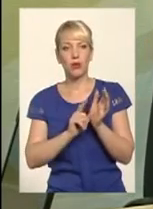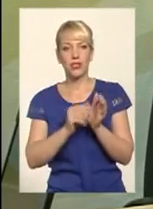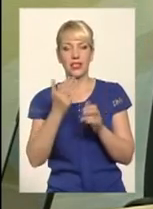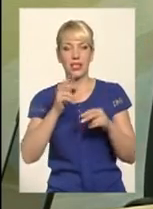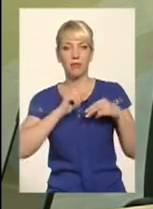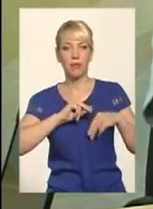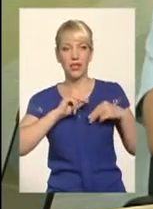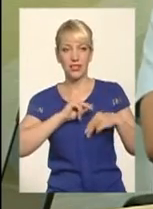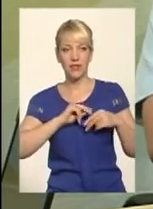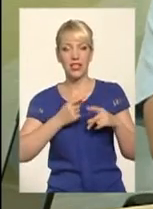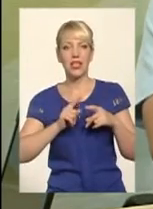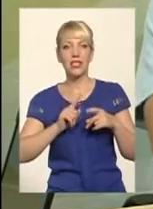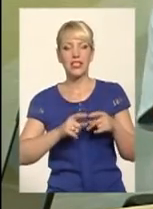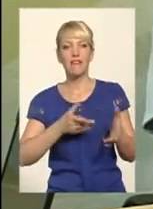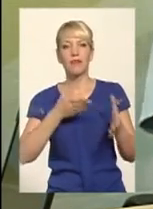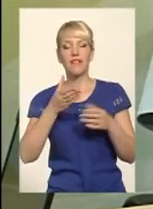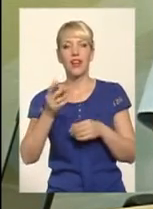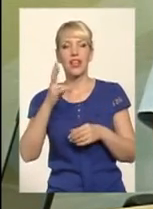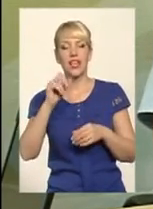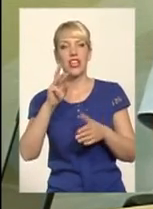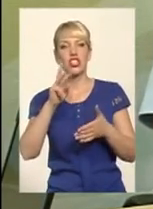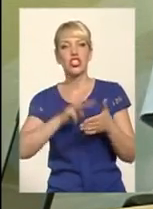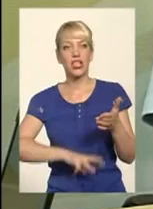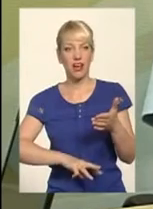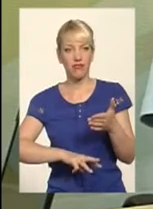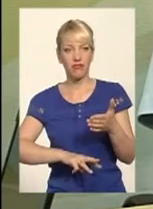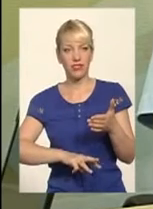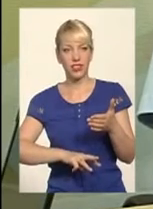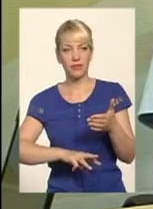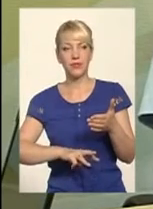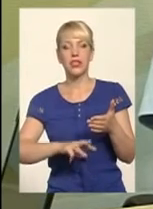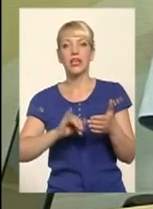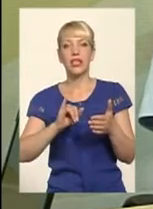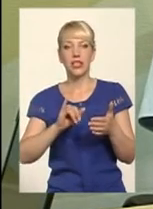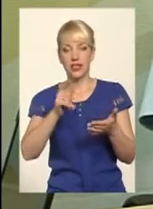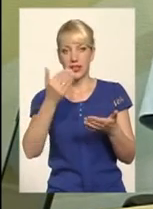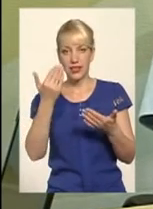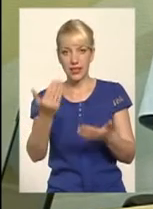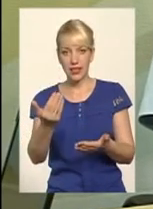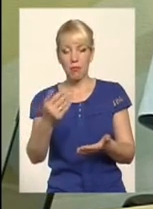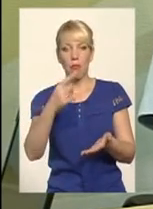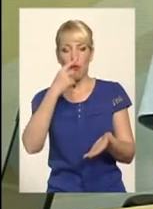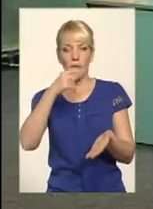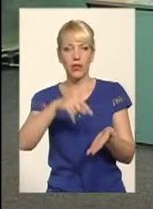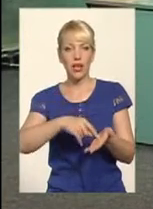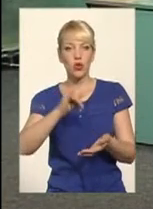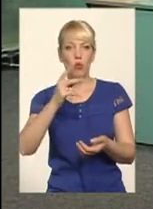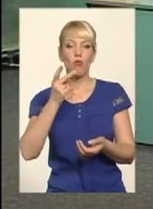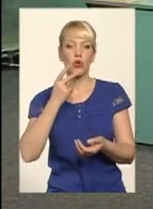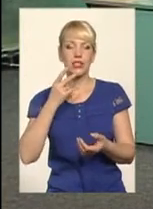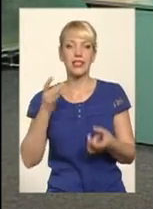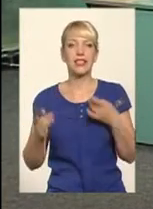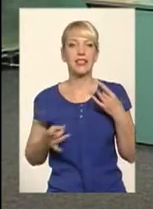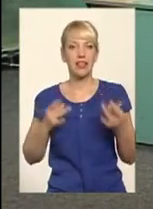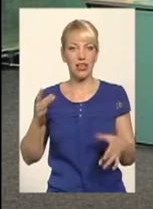буде не атестоване, а це потім впливає на штрафи, які будуть, скажімо, нараховані. І, по суті, ти опиняєшся в постійній нервовій